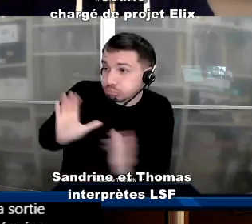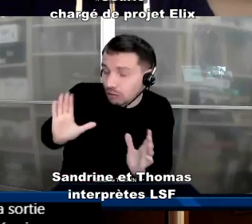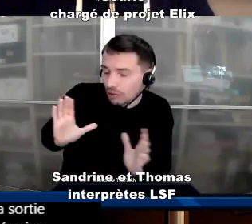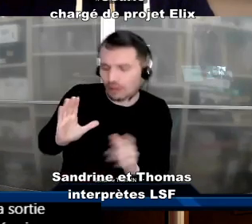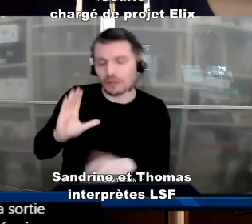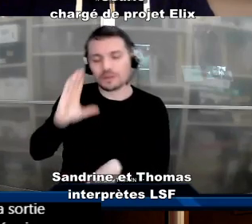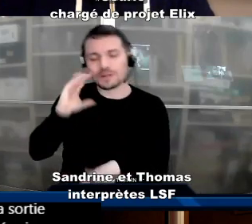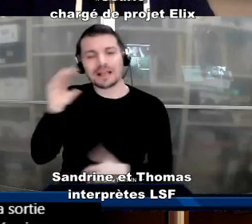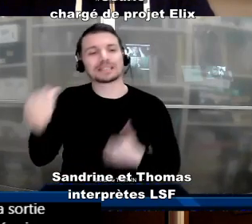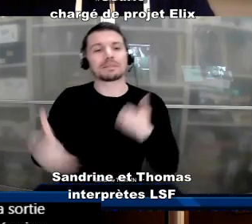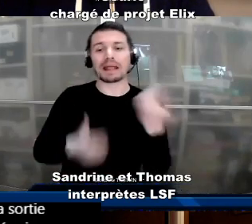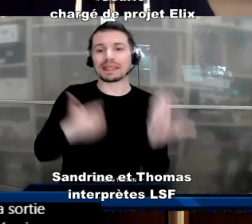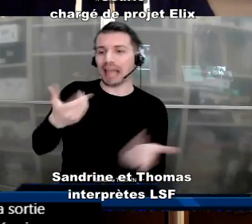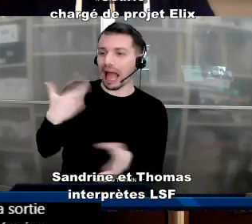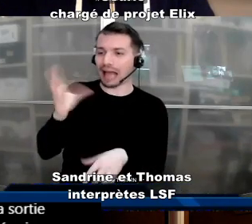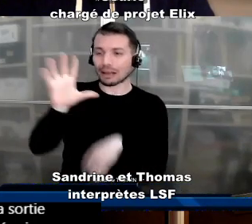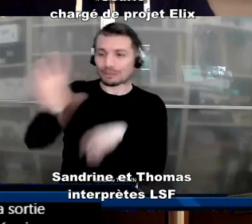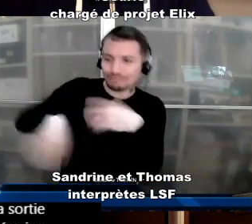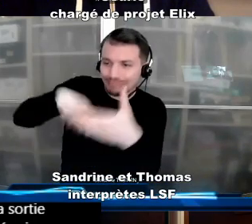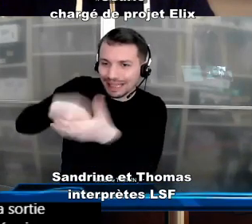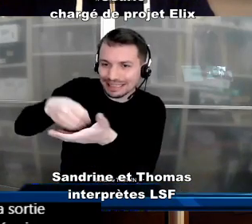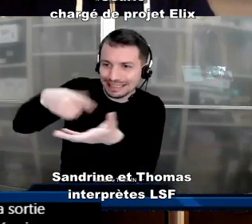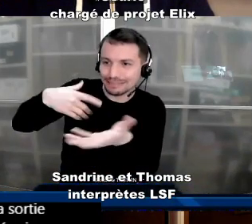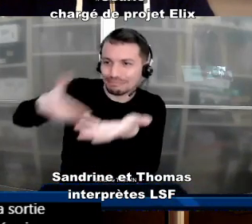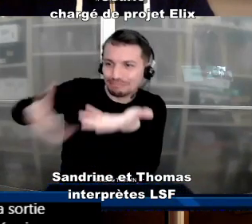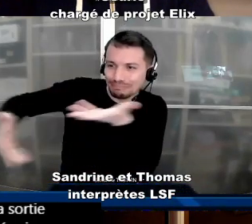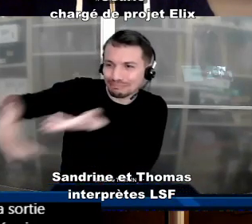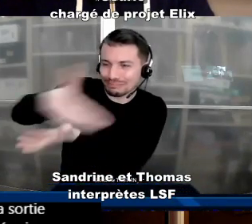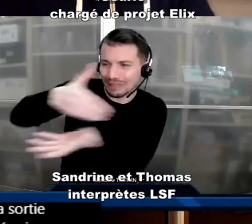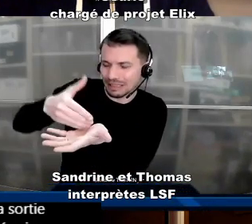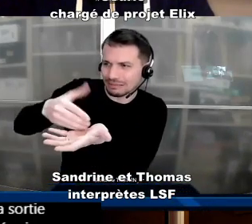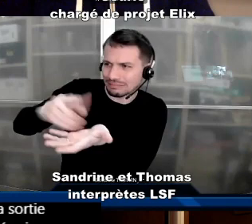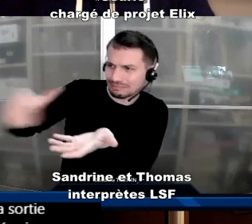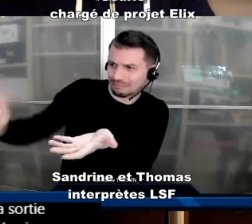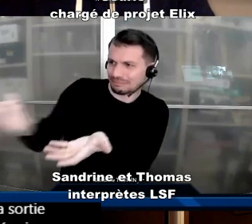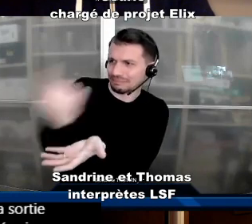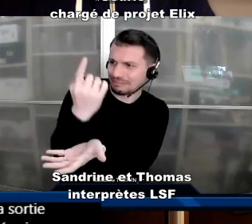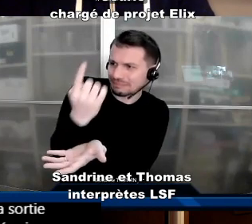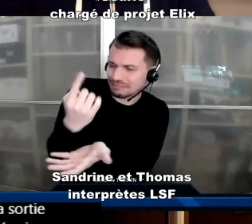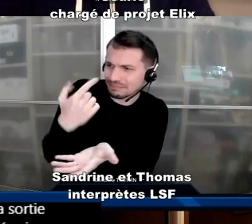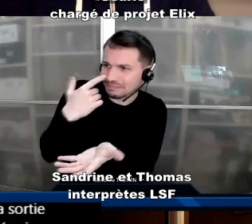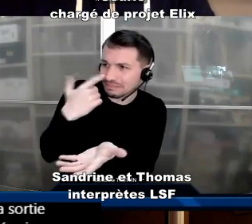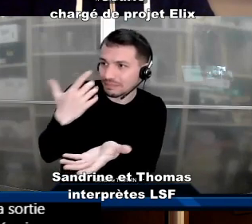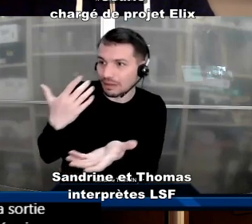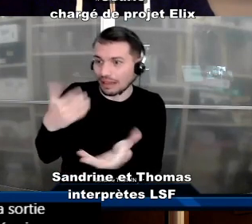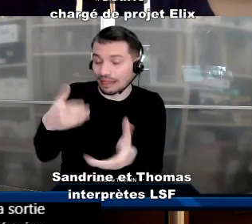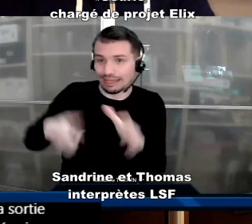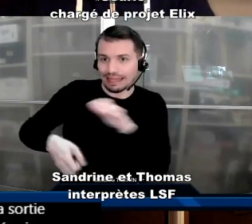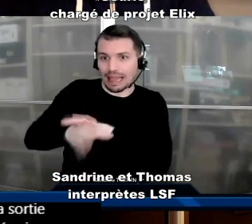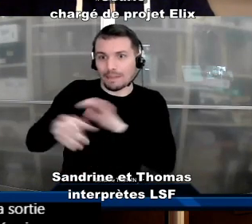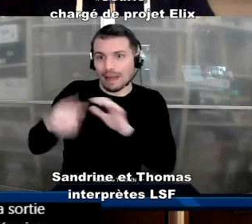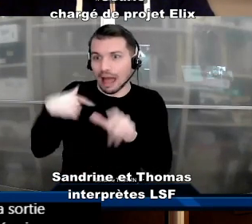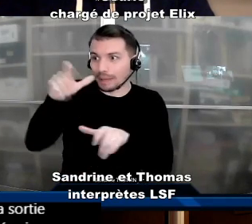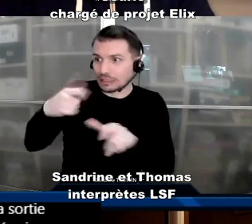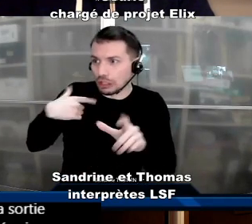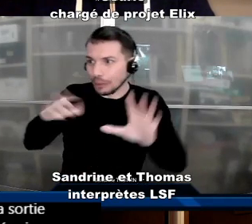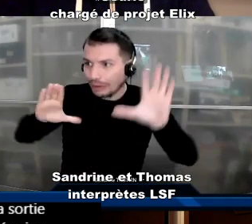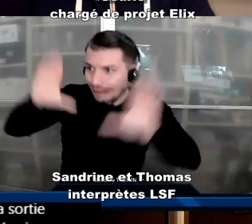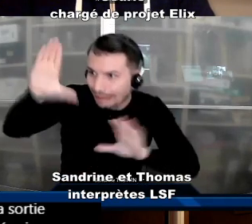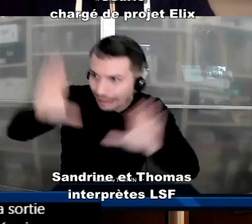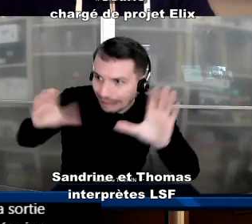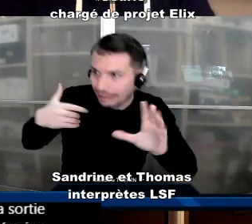sur ce spectacle-là. Et donc, j'ai commencé à parler comme je pouvais avec ce comédien sourd.